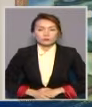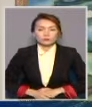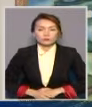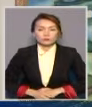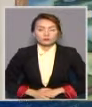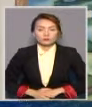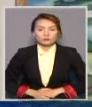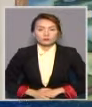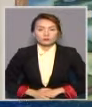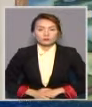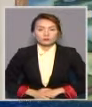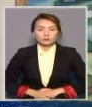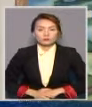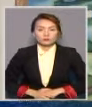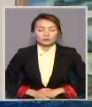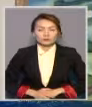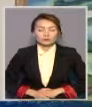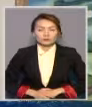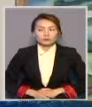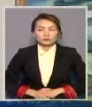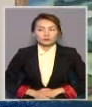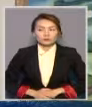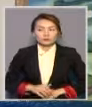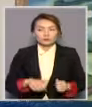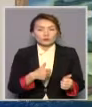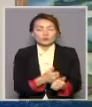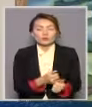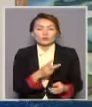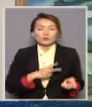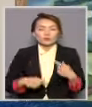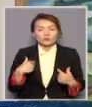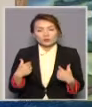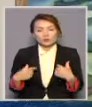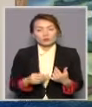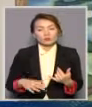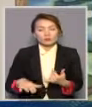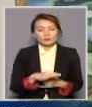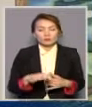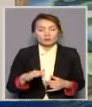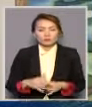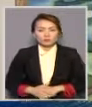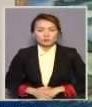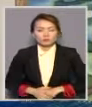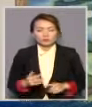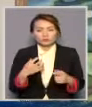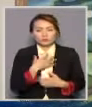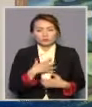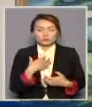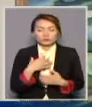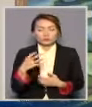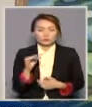Жалпы талай адам, талай біздің тіпті ата-бабамыз да қуғын-сүргінге ұшырап, ел үшін, жер үшін бұл өте үлкен маңызы